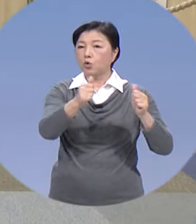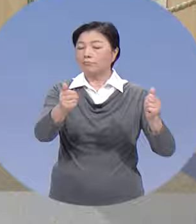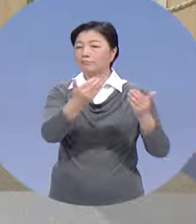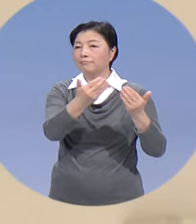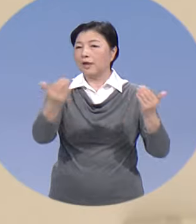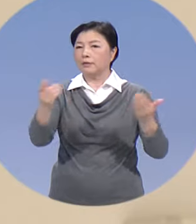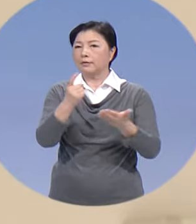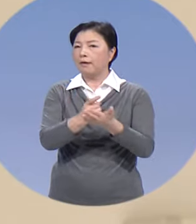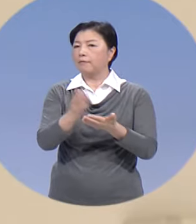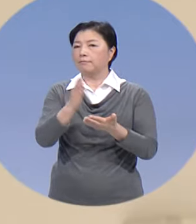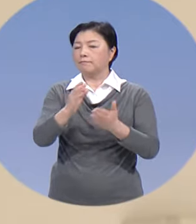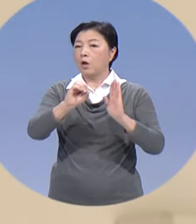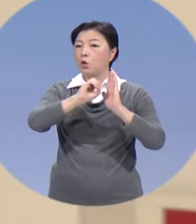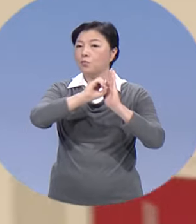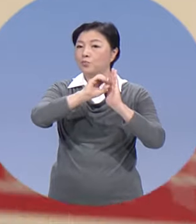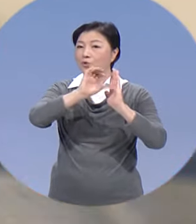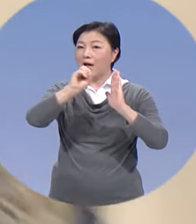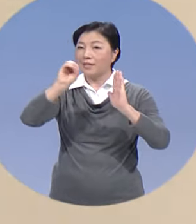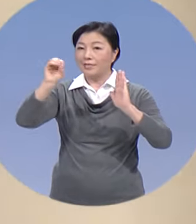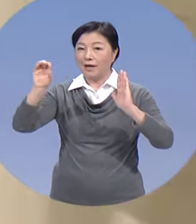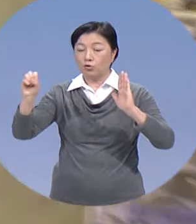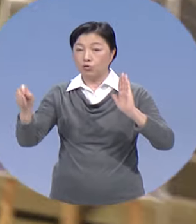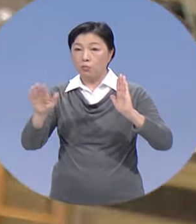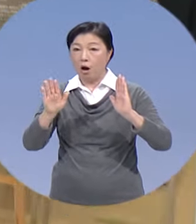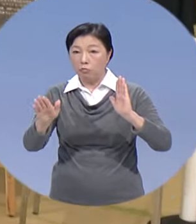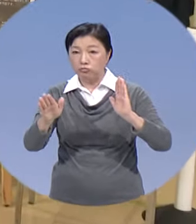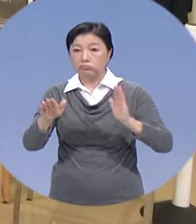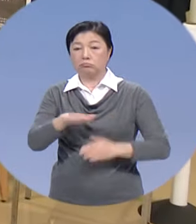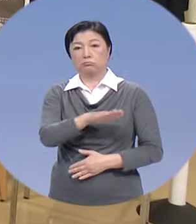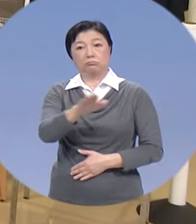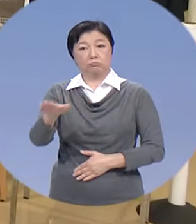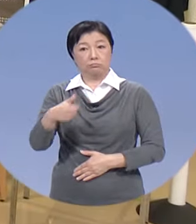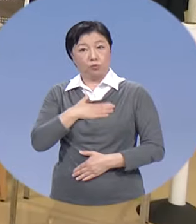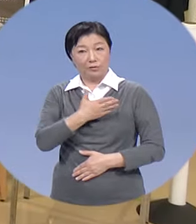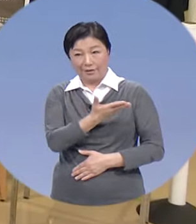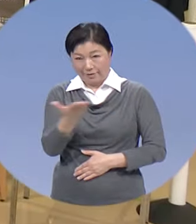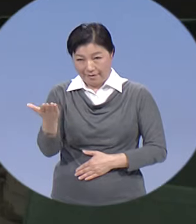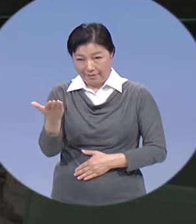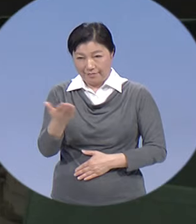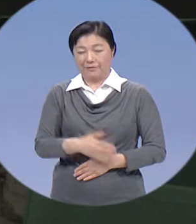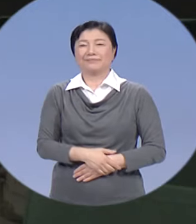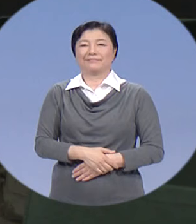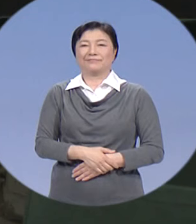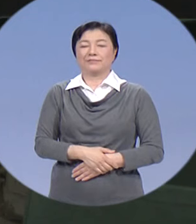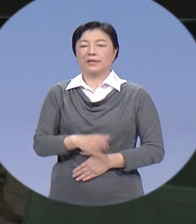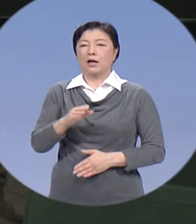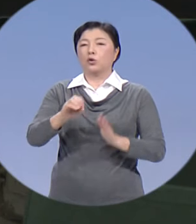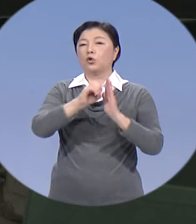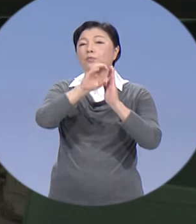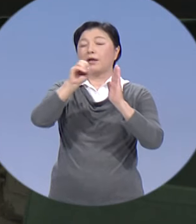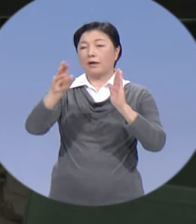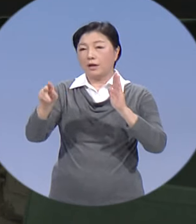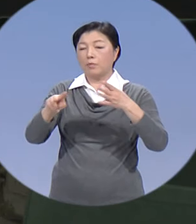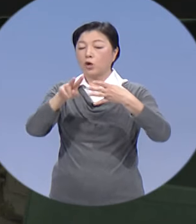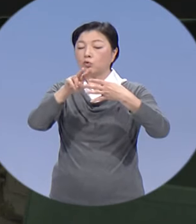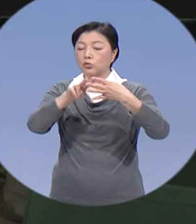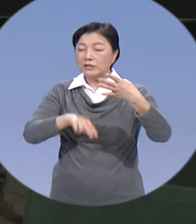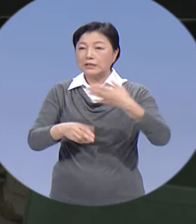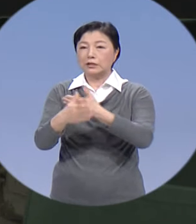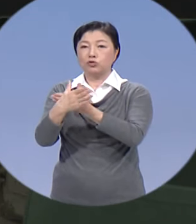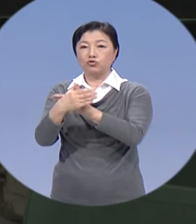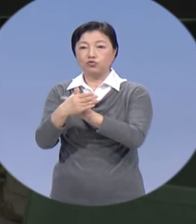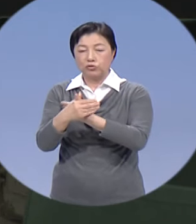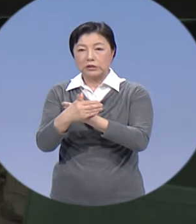く、プラネタリウムがあるのを皆さん知っていましたか？ 当館では土曜日、日曜日、祝日